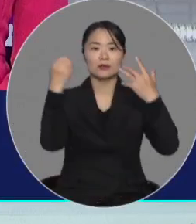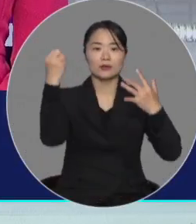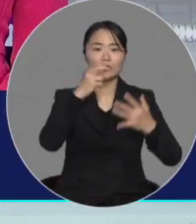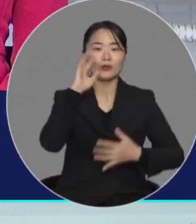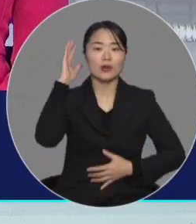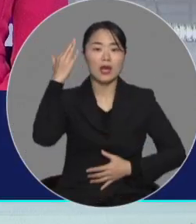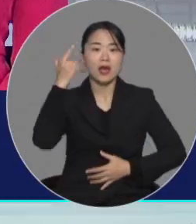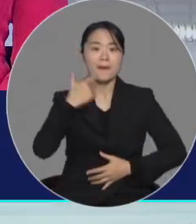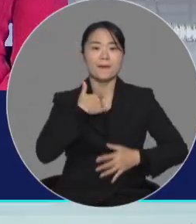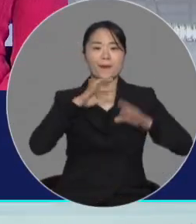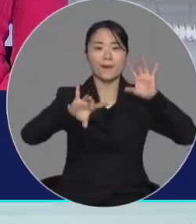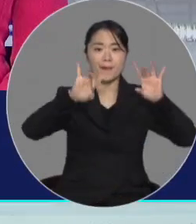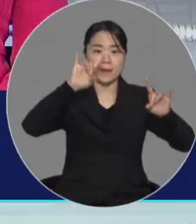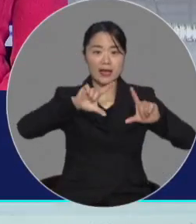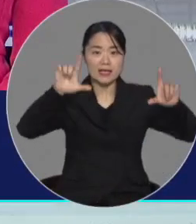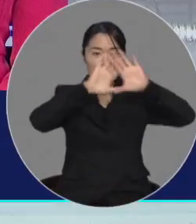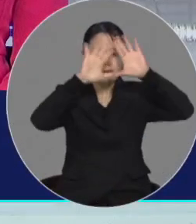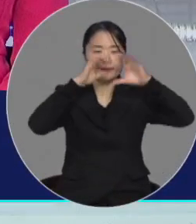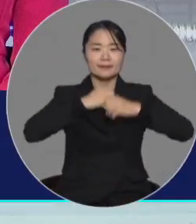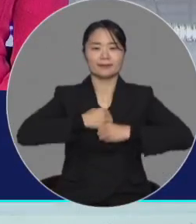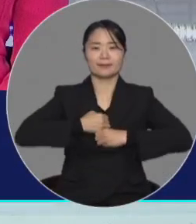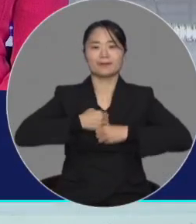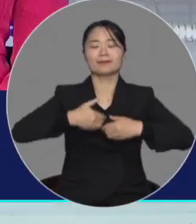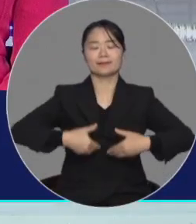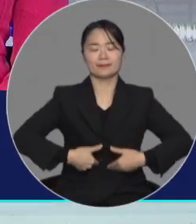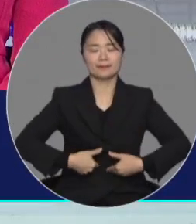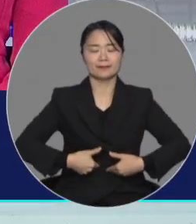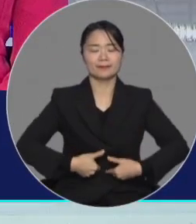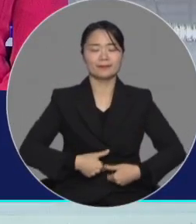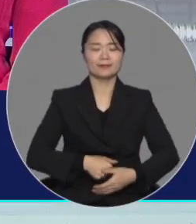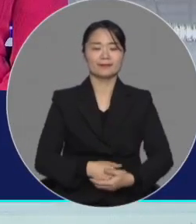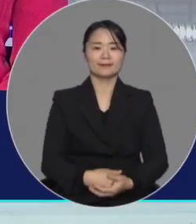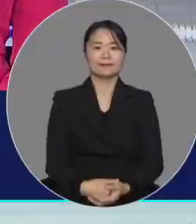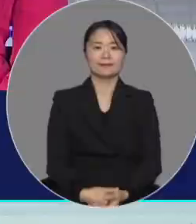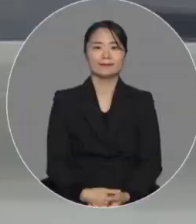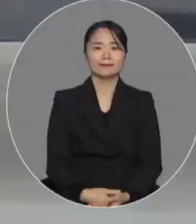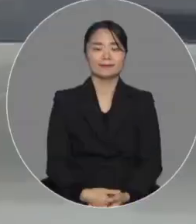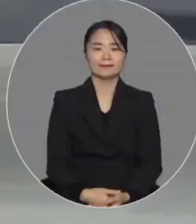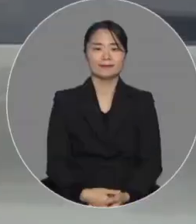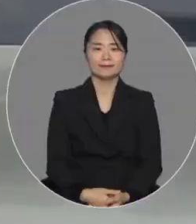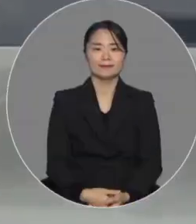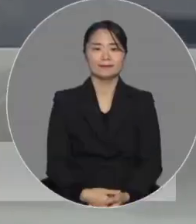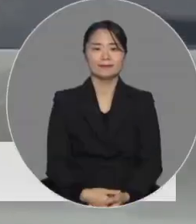건조한 날씨까지 더해져 주의가 필요합니다. 신혜지 기자입니다.